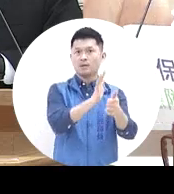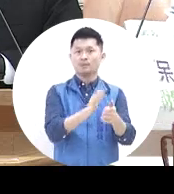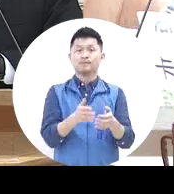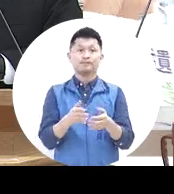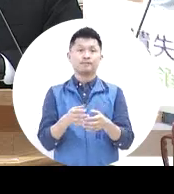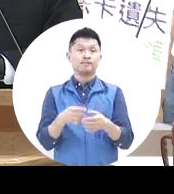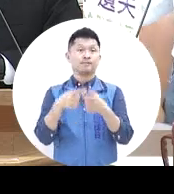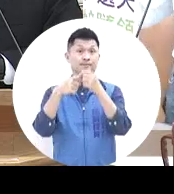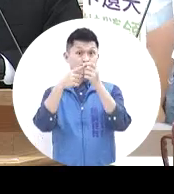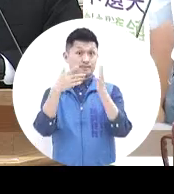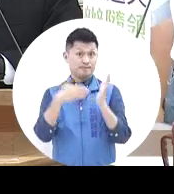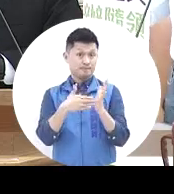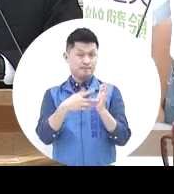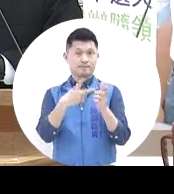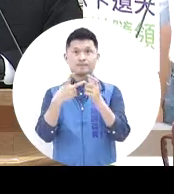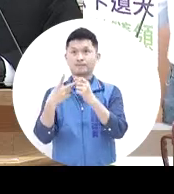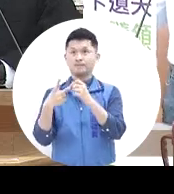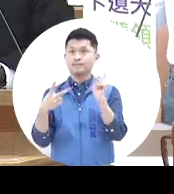拜托你，